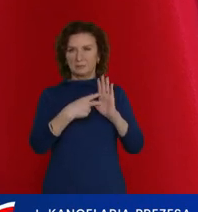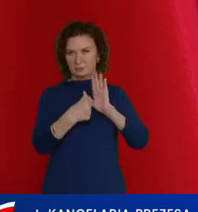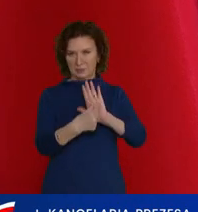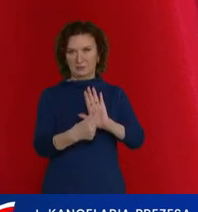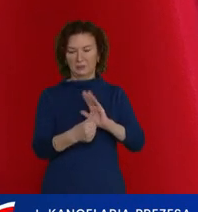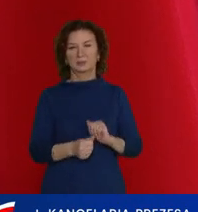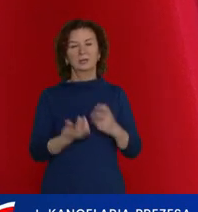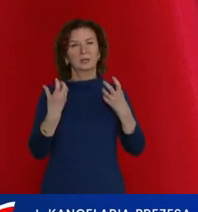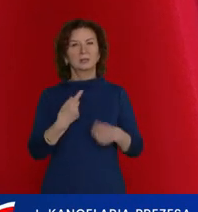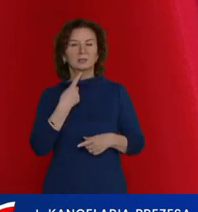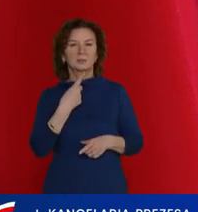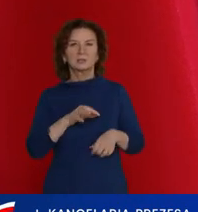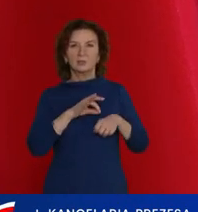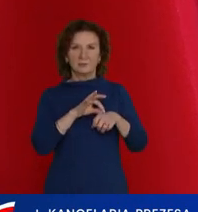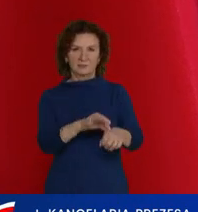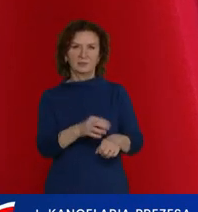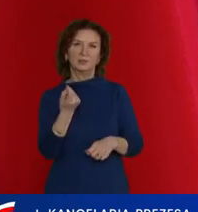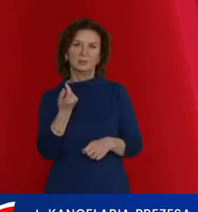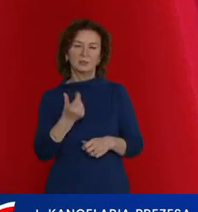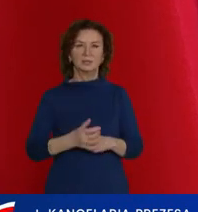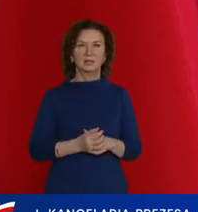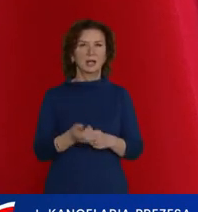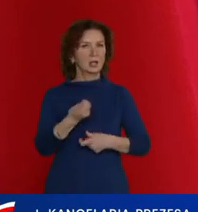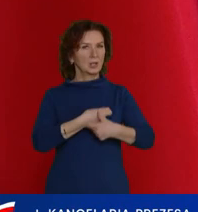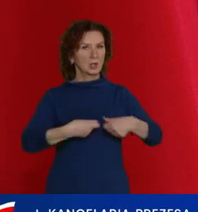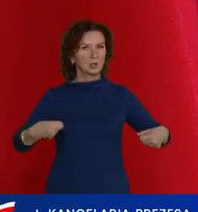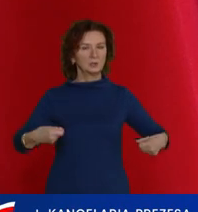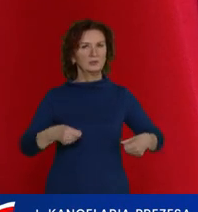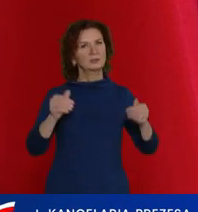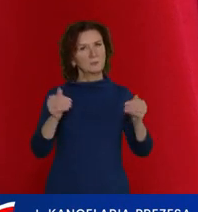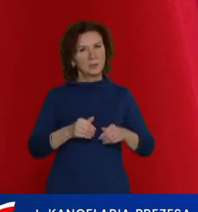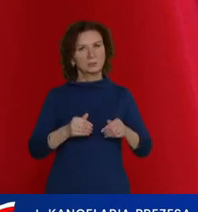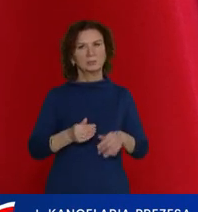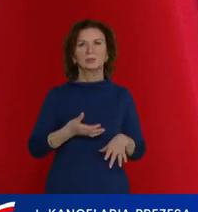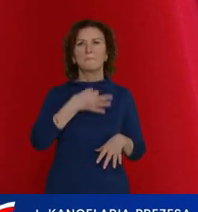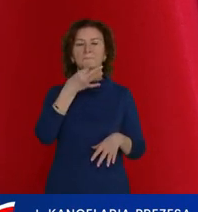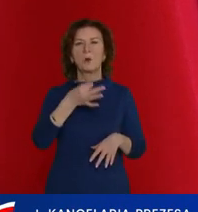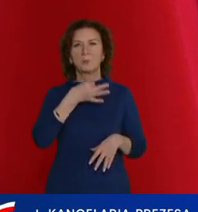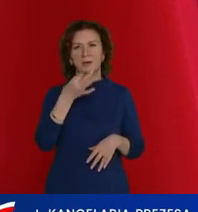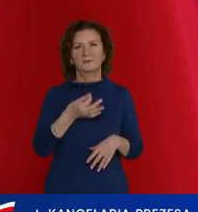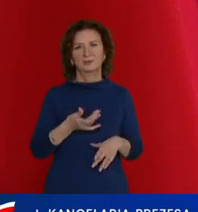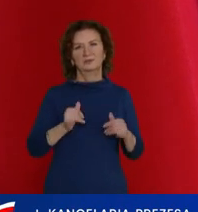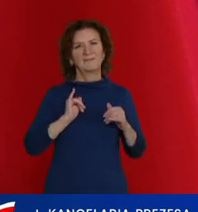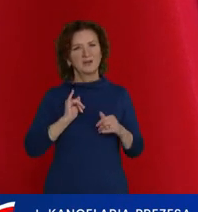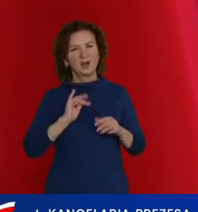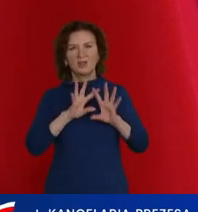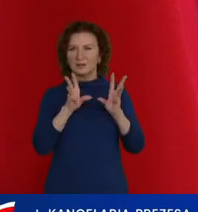że wprowadziliśmy kilka rozwiązań, które mają poprawić komfort tych wszystkich osób,